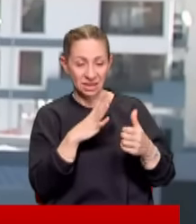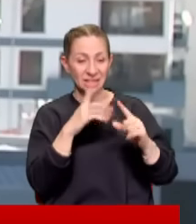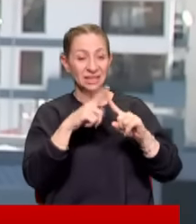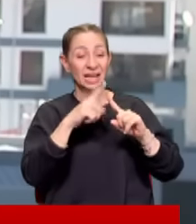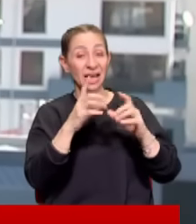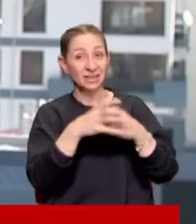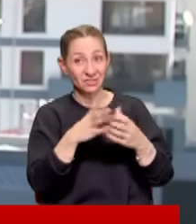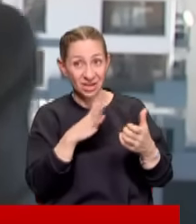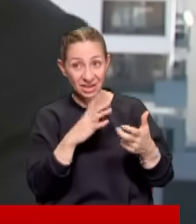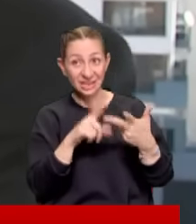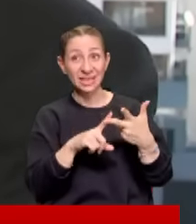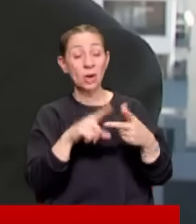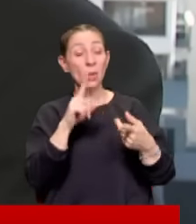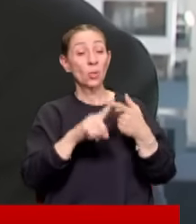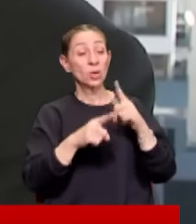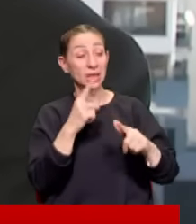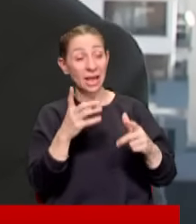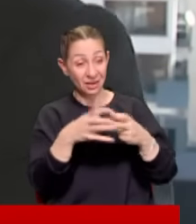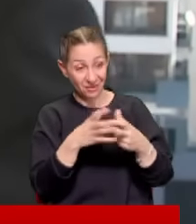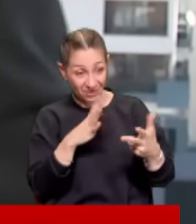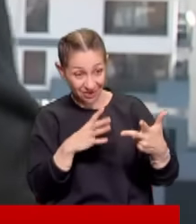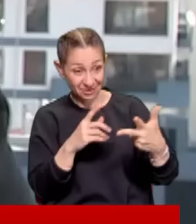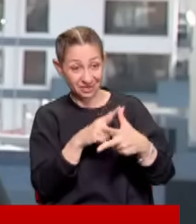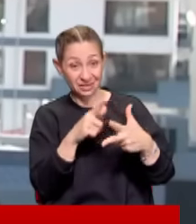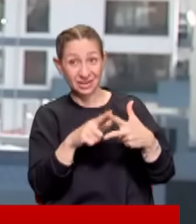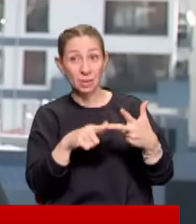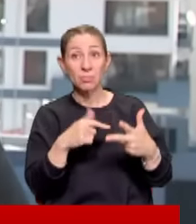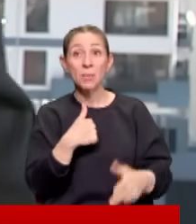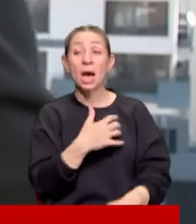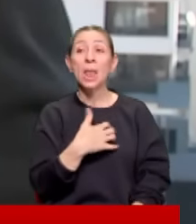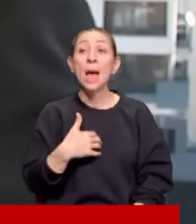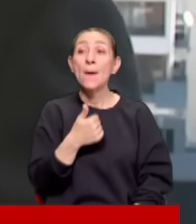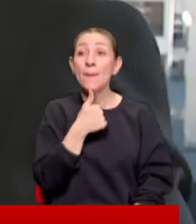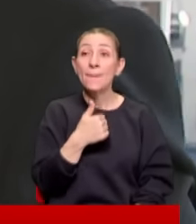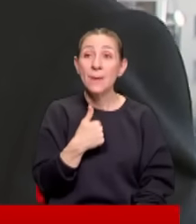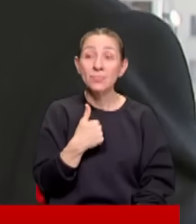tarikatlar konuldu, siyaset konuldu. Benim anam babam